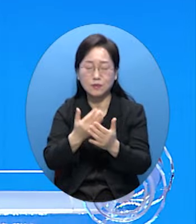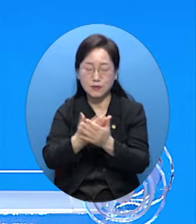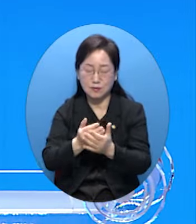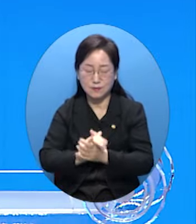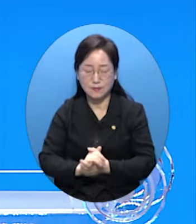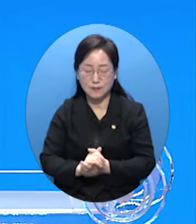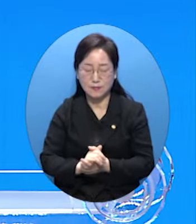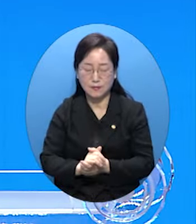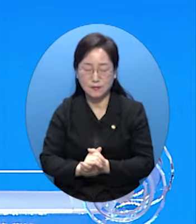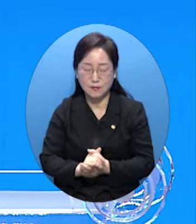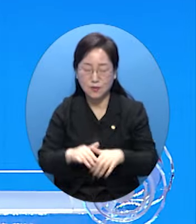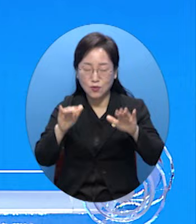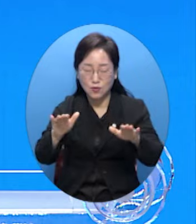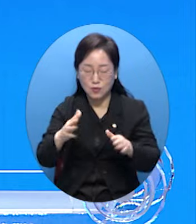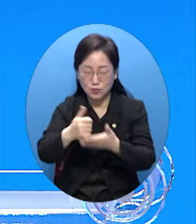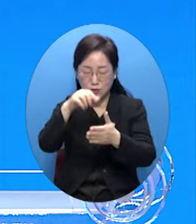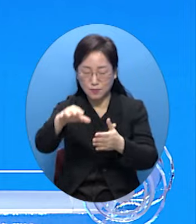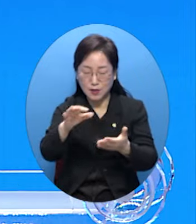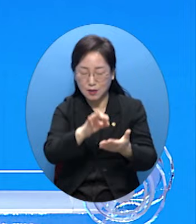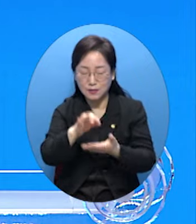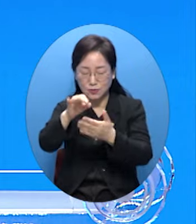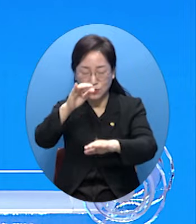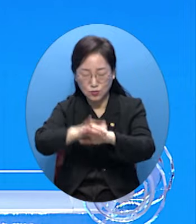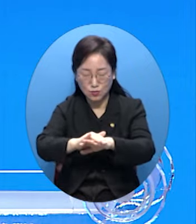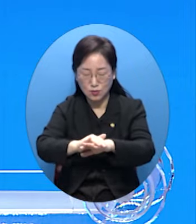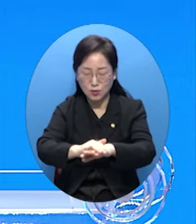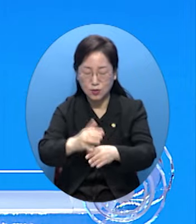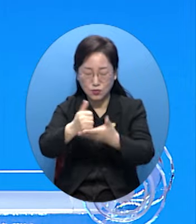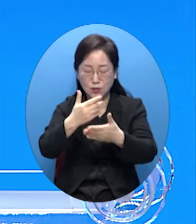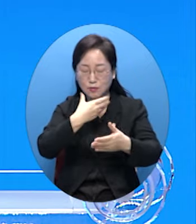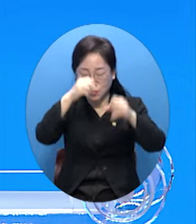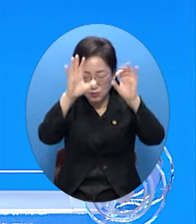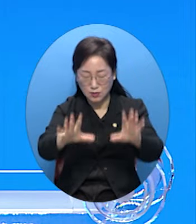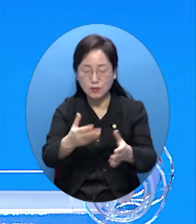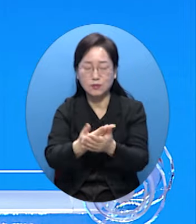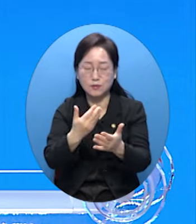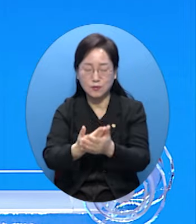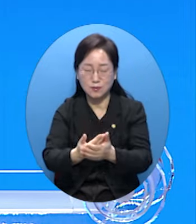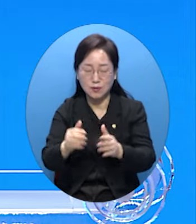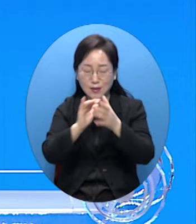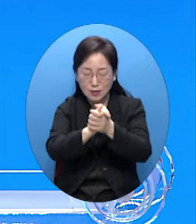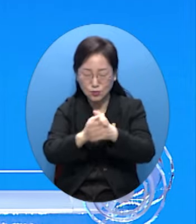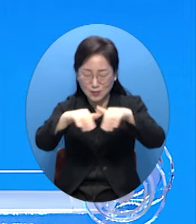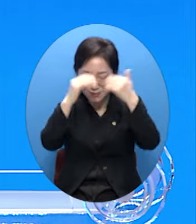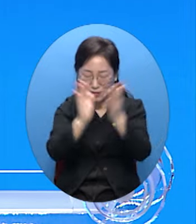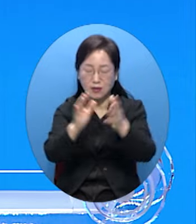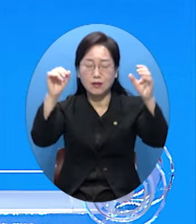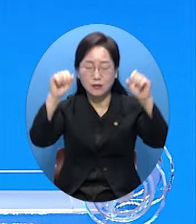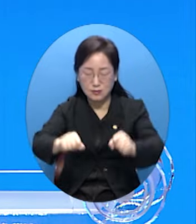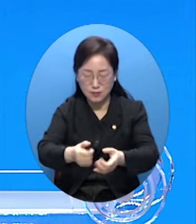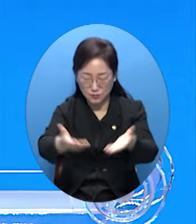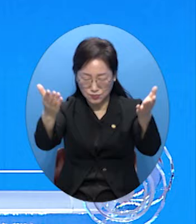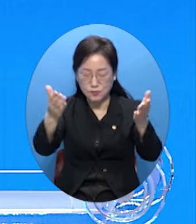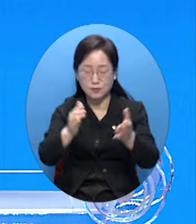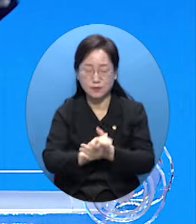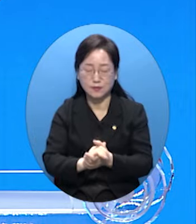주옵소서. 오늘도 제 앞에 예물 드리는 성도들마다 주께서 복을 내려주시고 저들의 기도가 응답되게 하여